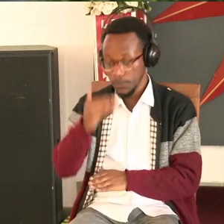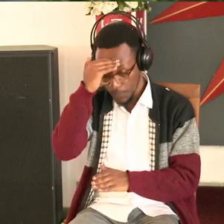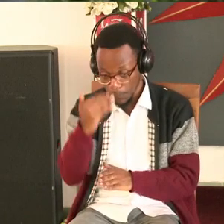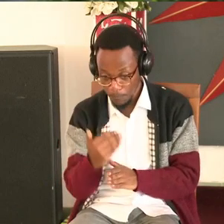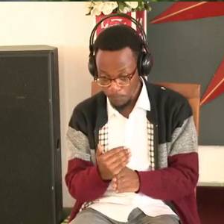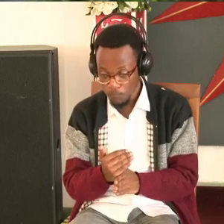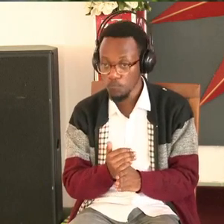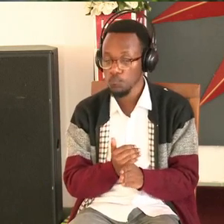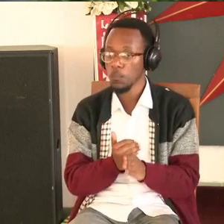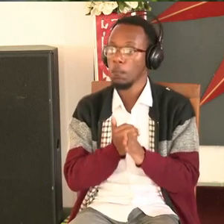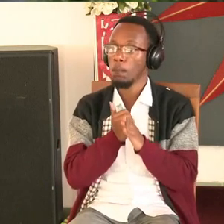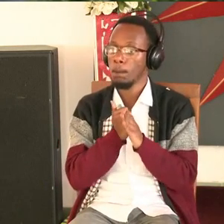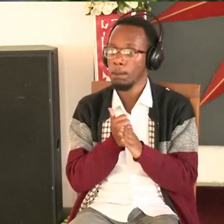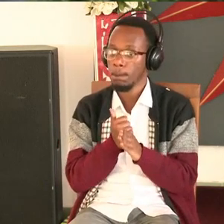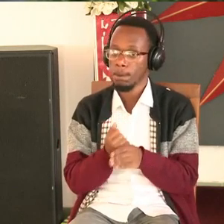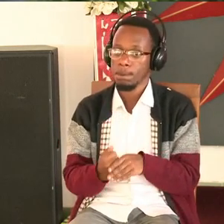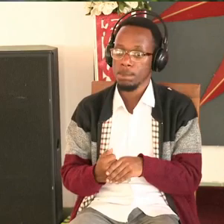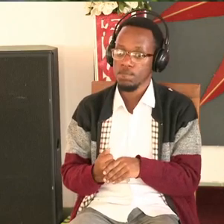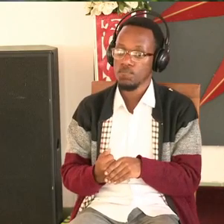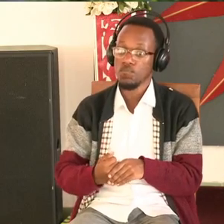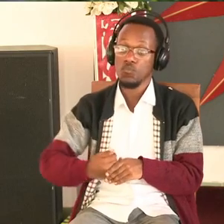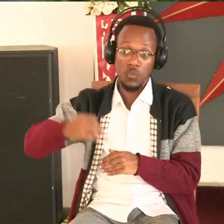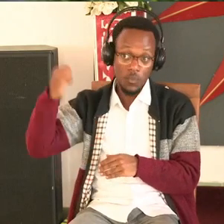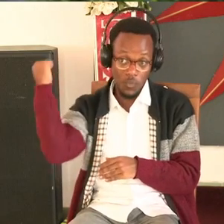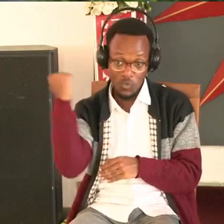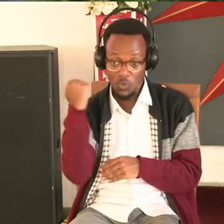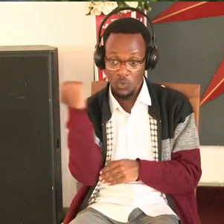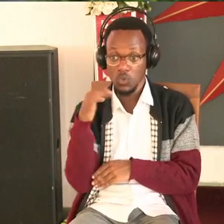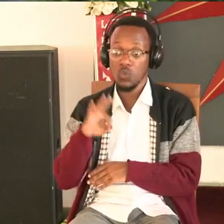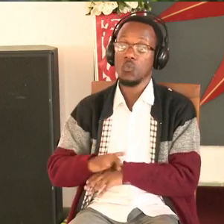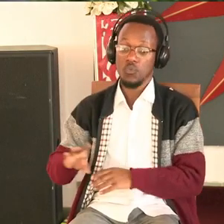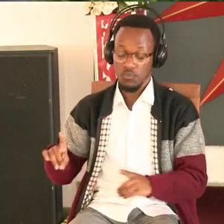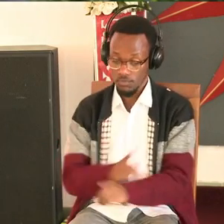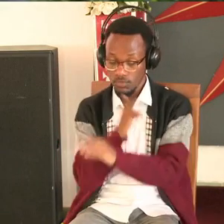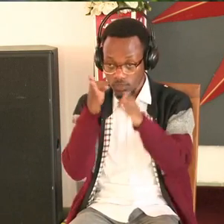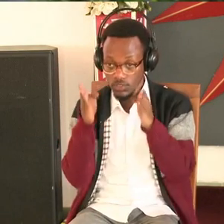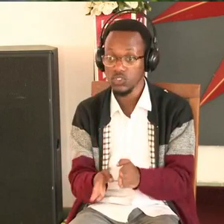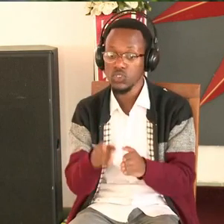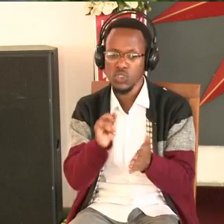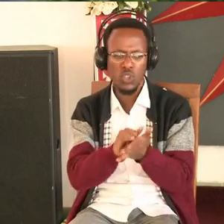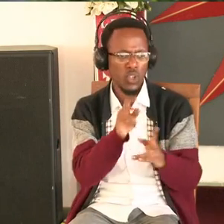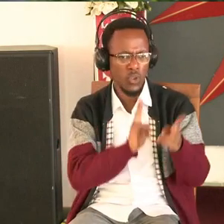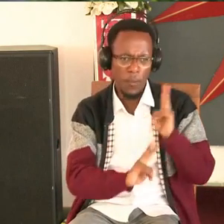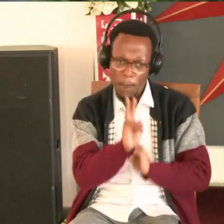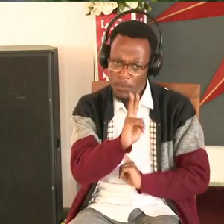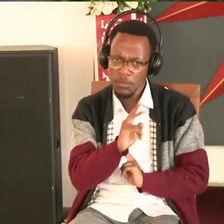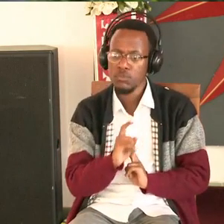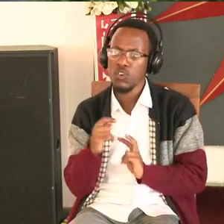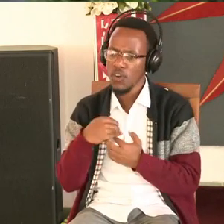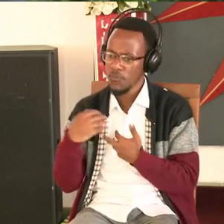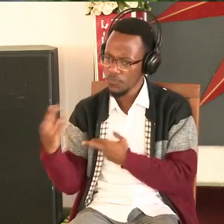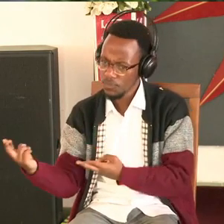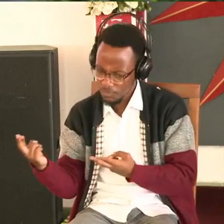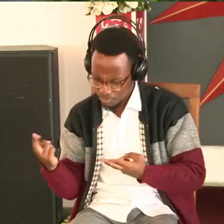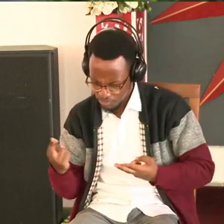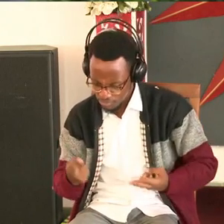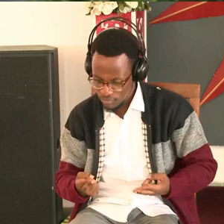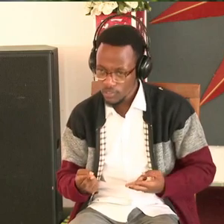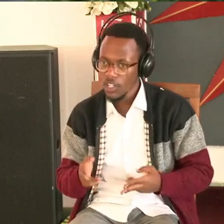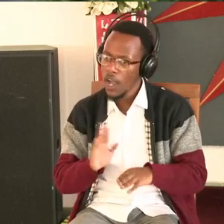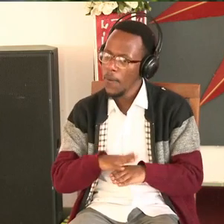bakizera ubutumwa bw'intumwa, abo ngabo abo nibo bakiriye kandi